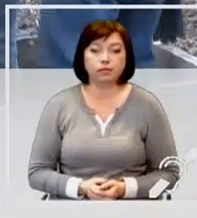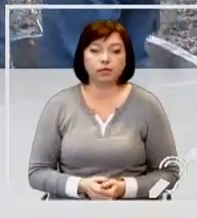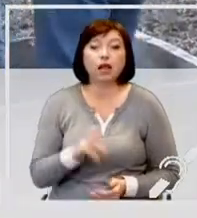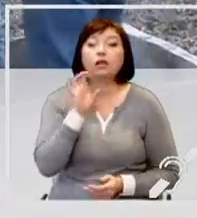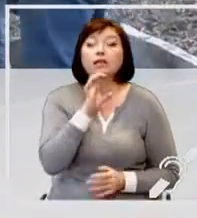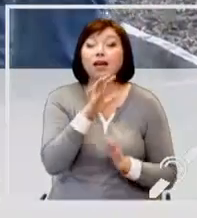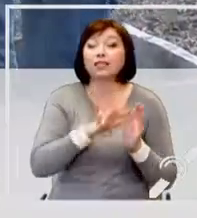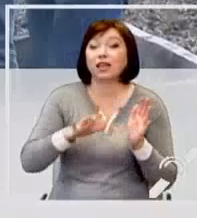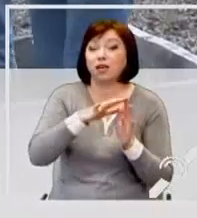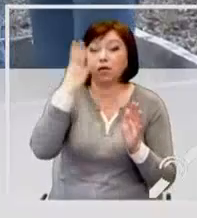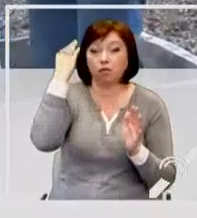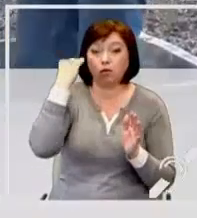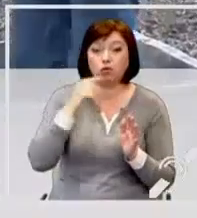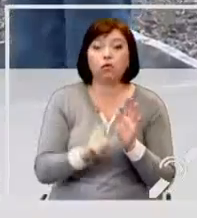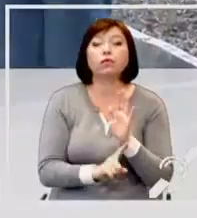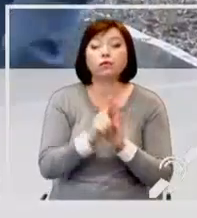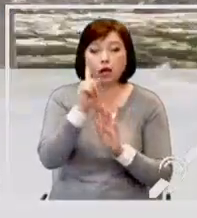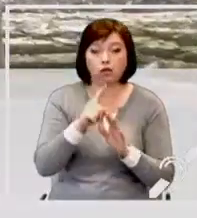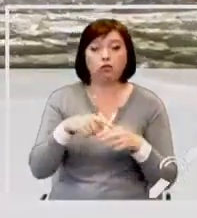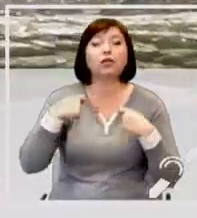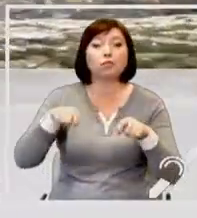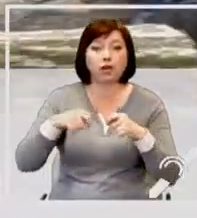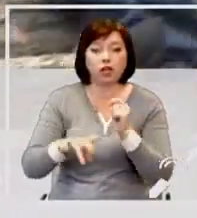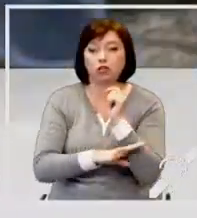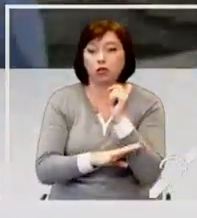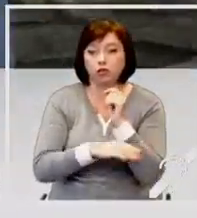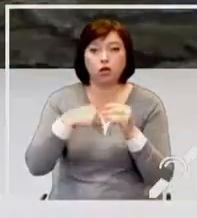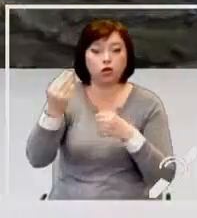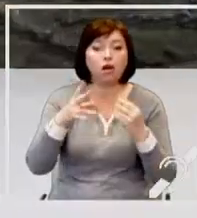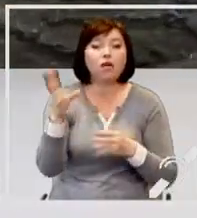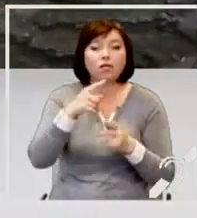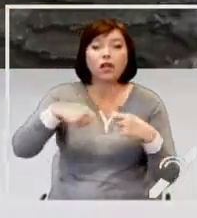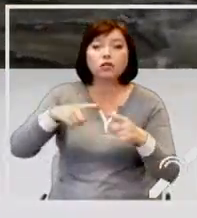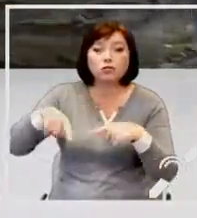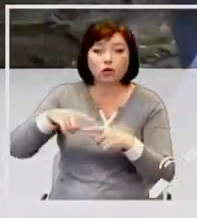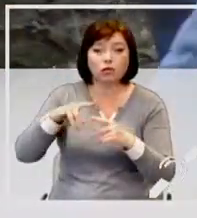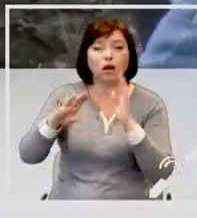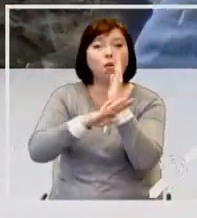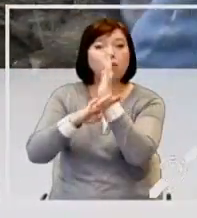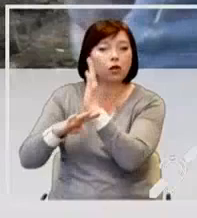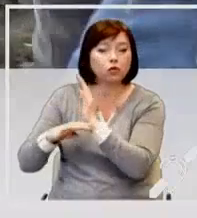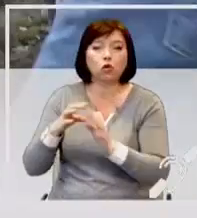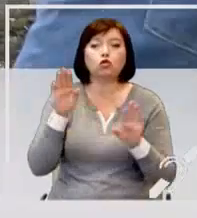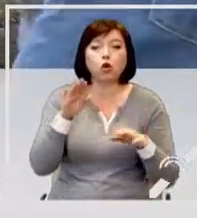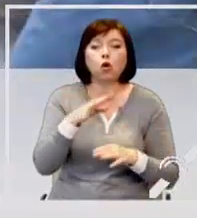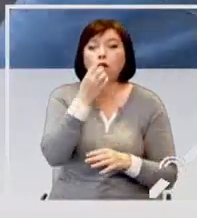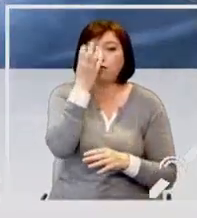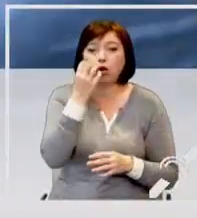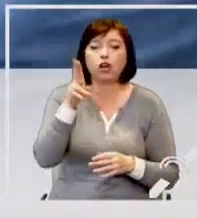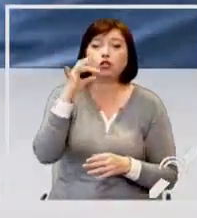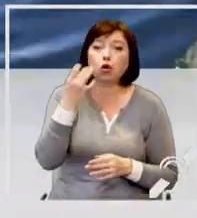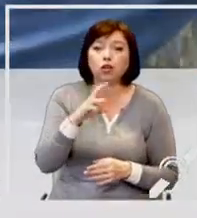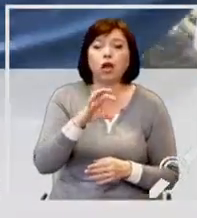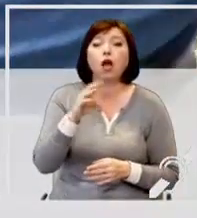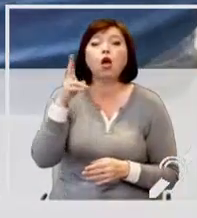În nordul Republicii Moldova a început distribuirea lemnelor. În toate sectoarele de pădure din Soroca, Florești, Drochia și Dondușeni